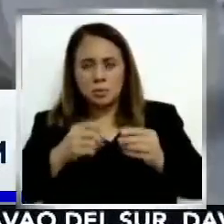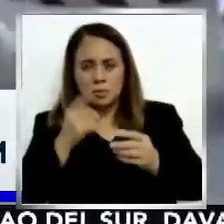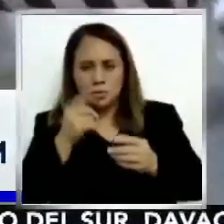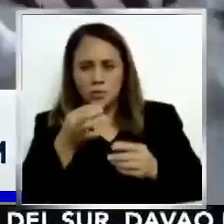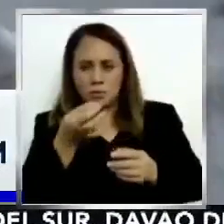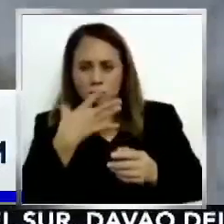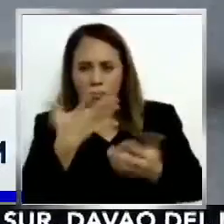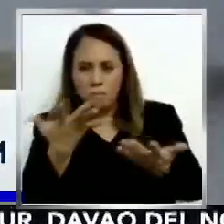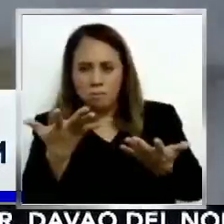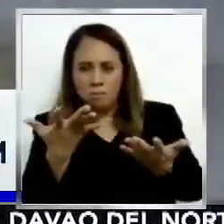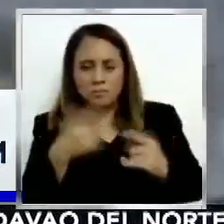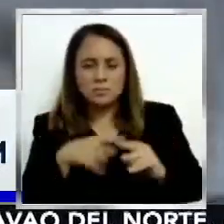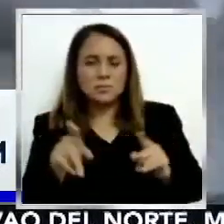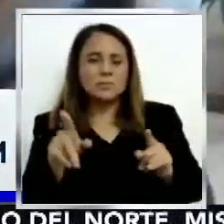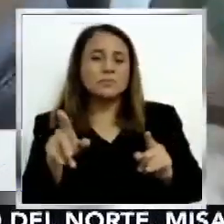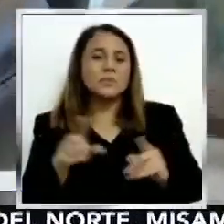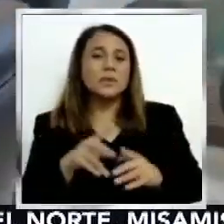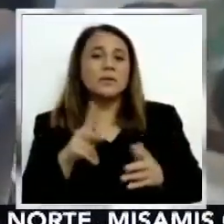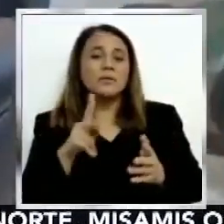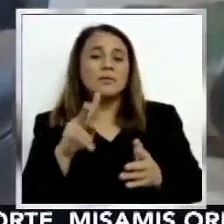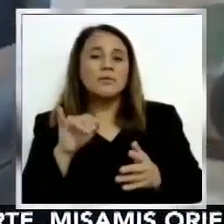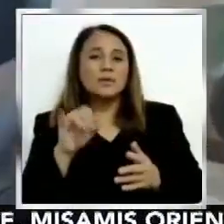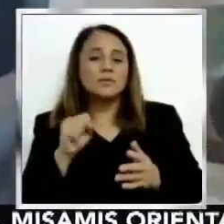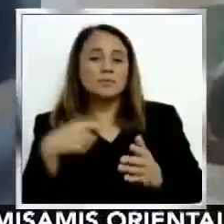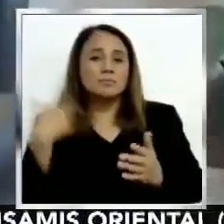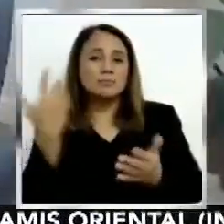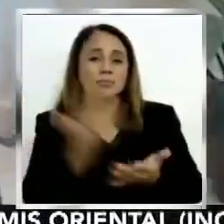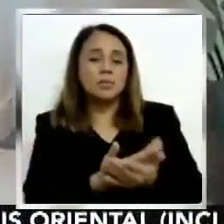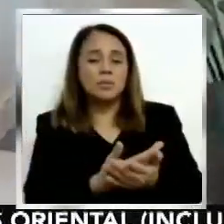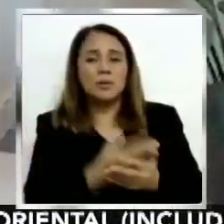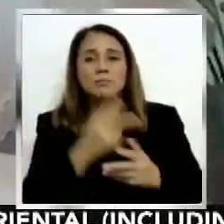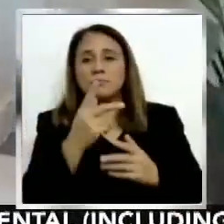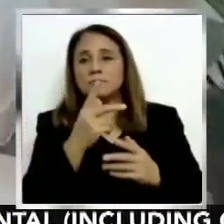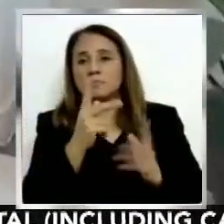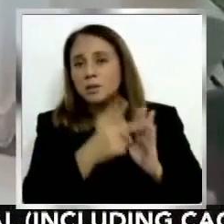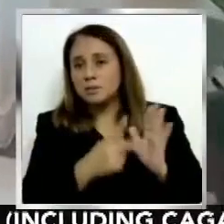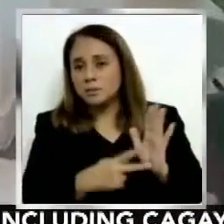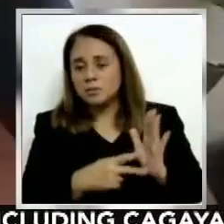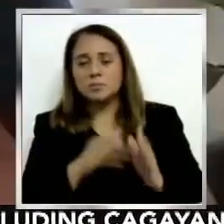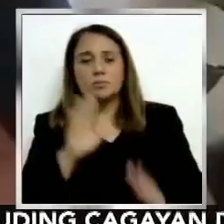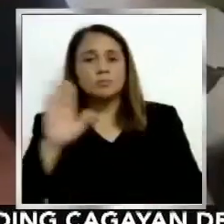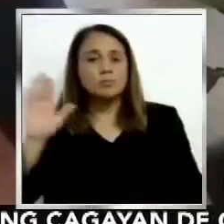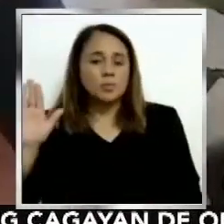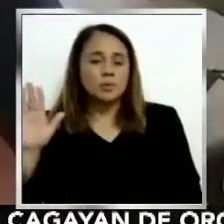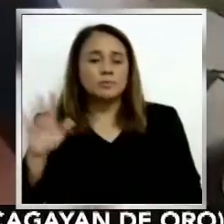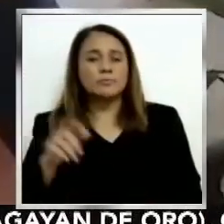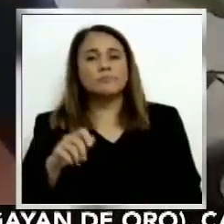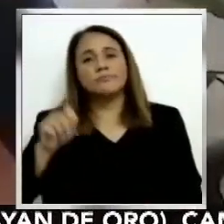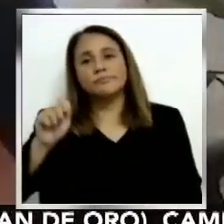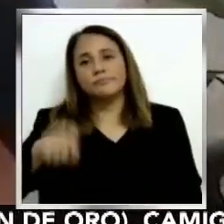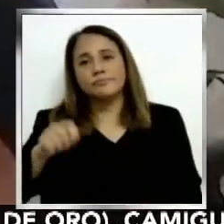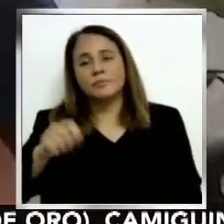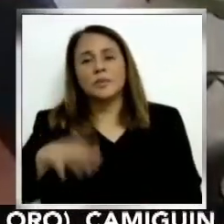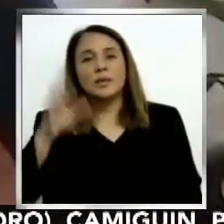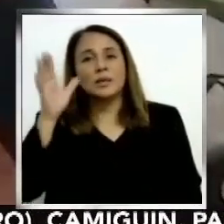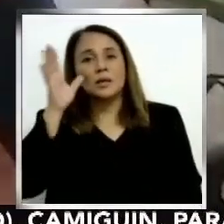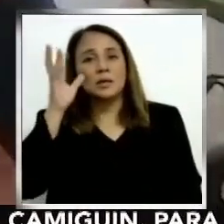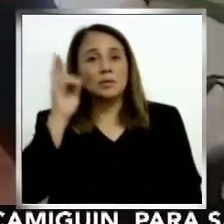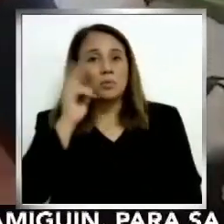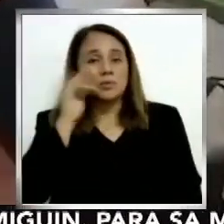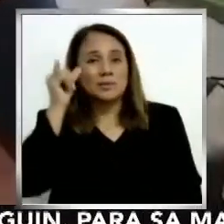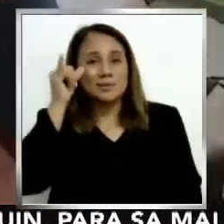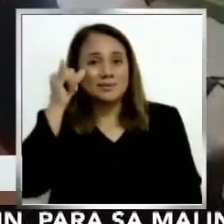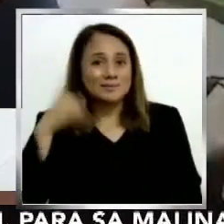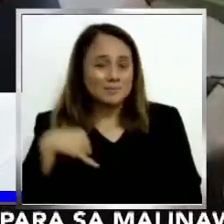ang visa upon arrival policy. Kasabay ng oath-taking kay Justice Secretary Jesus Crispin Remulla kahapon, tinanggap ni Tansingco ang